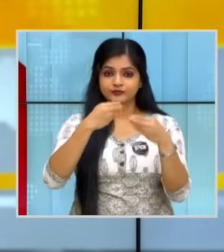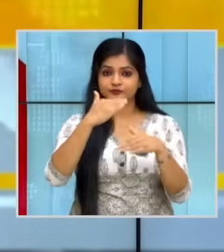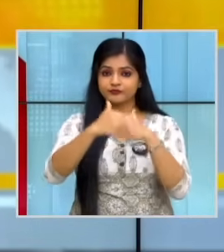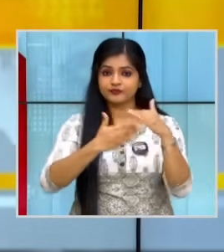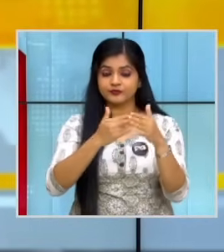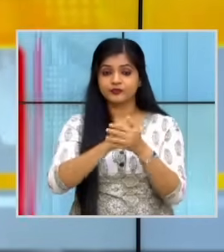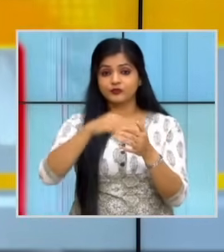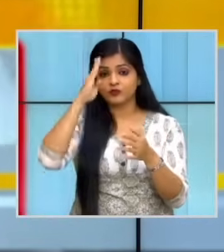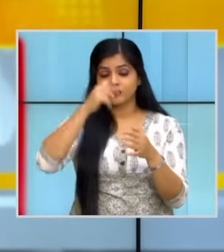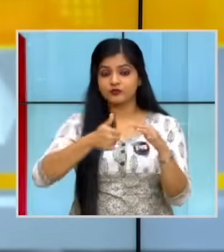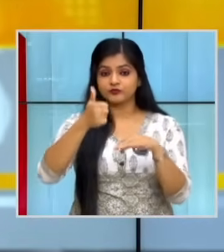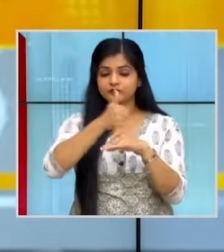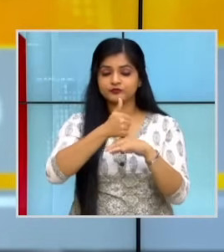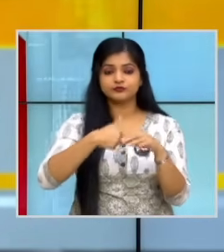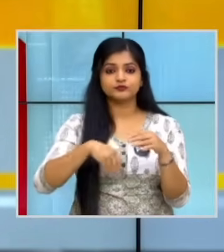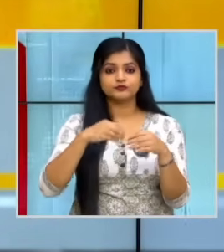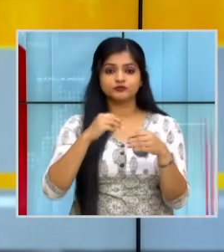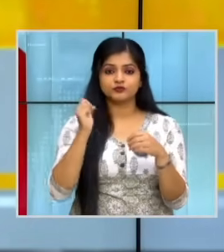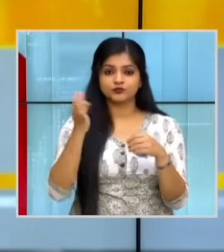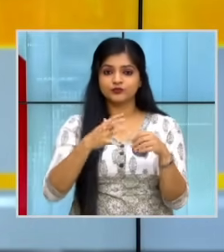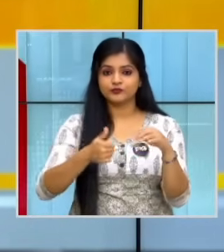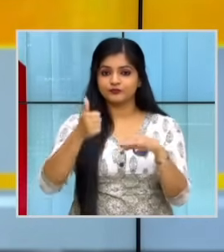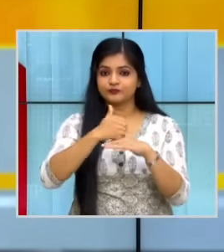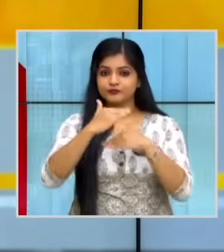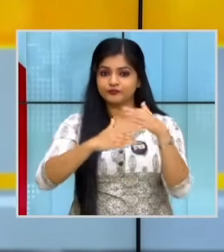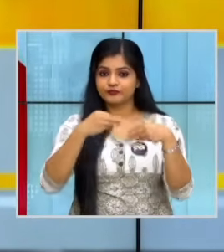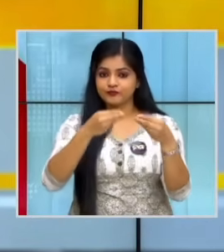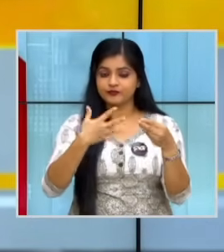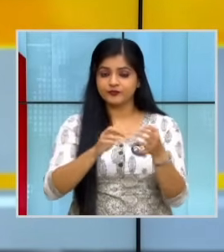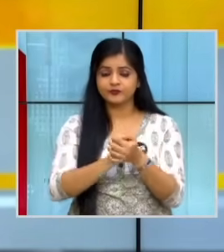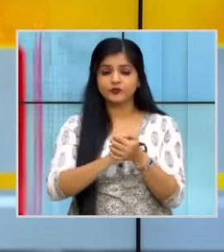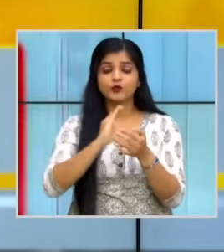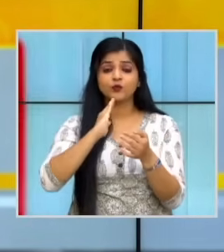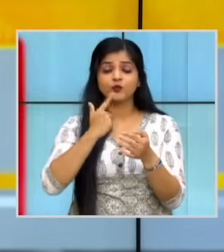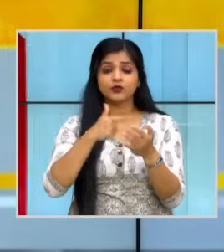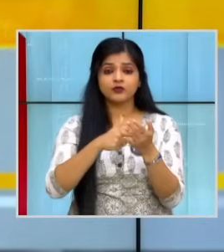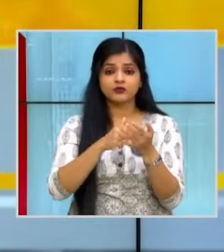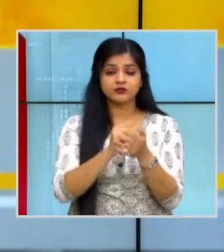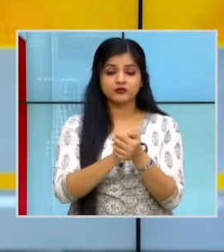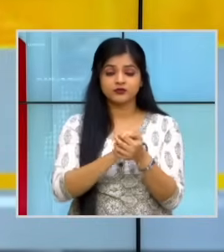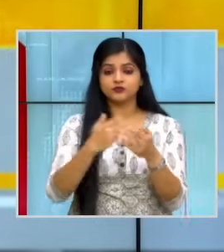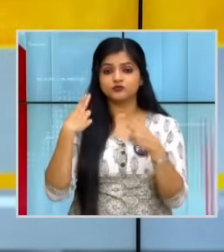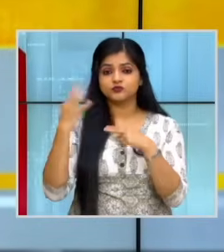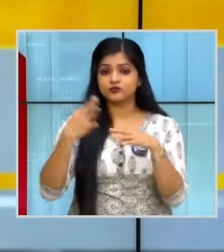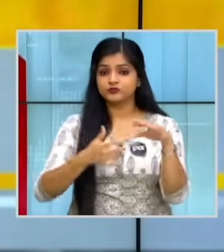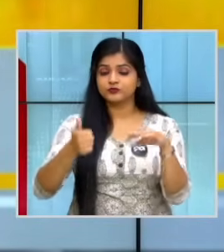അക്കാദമി ഡയറക്ടറായി നിയമിച്ചു. അജീഷ് ജയകുമാർ തിരുവനന്തപുരത്ത് നിന്ന് ചേരുന്നു. അജീഷ്, എപ്പോഴായിരിക്കും അദ്ദേഹം ചുമതല